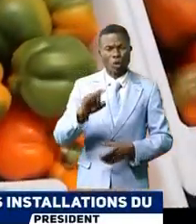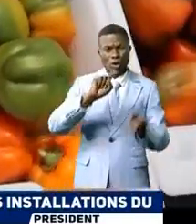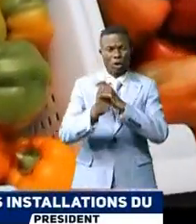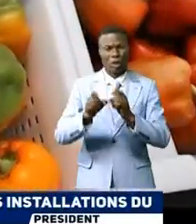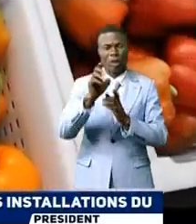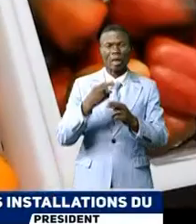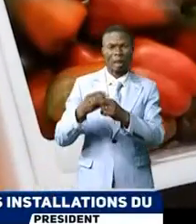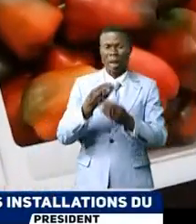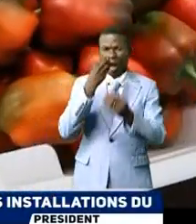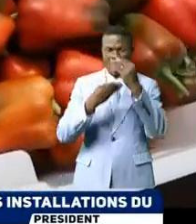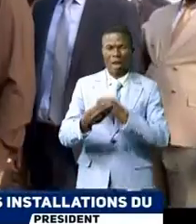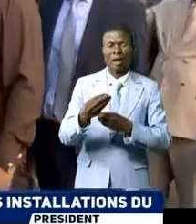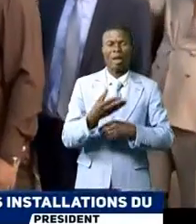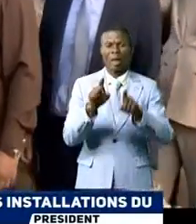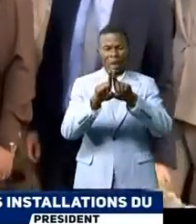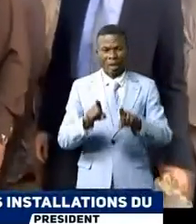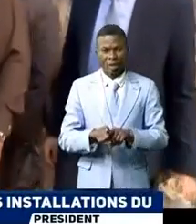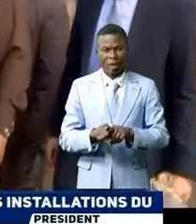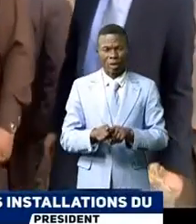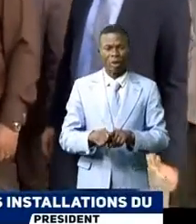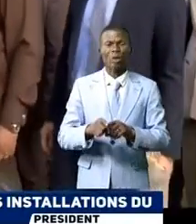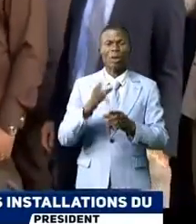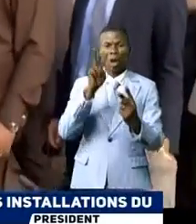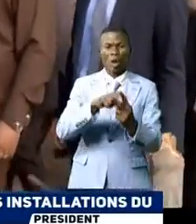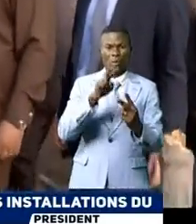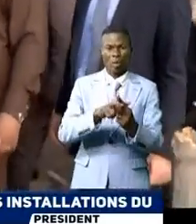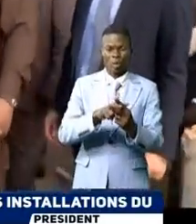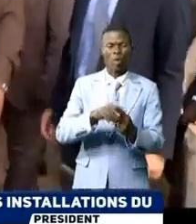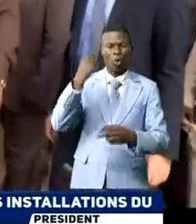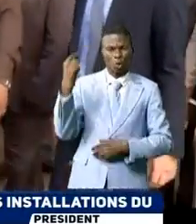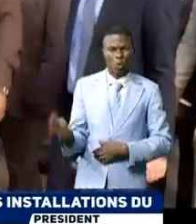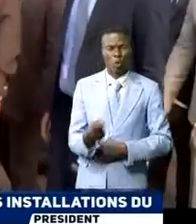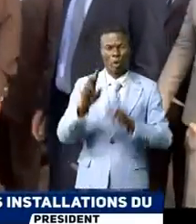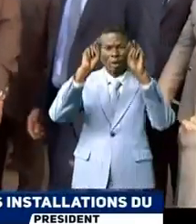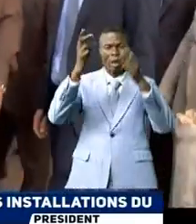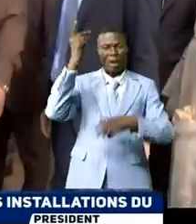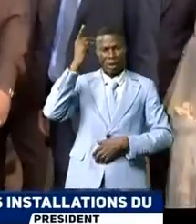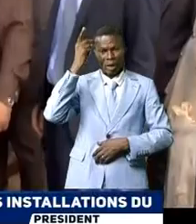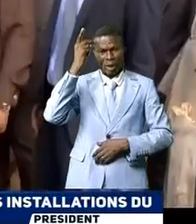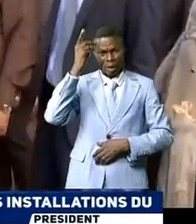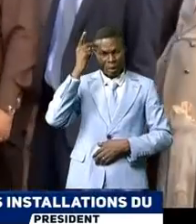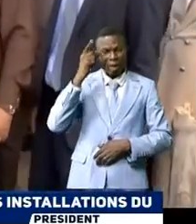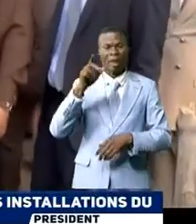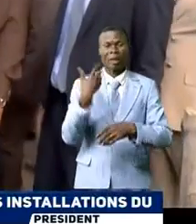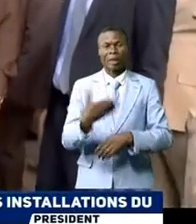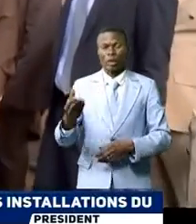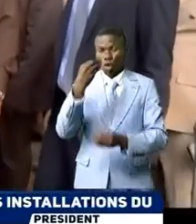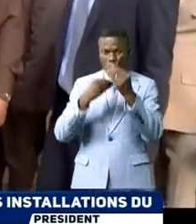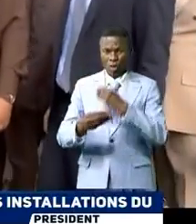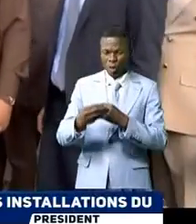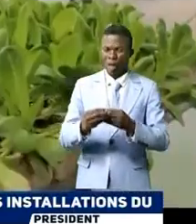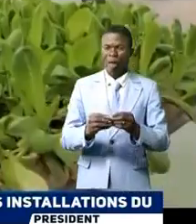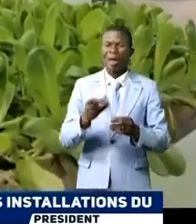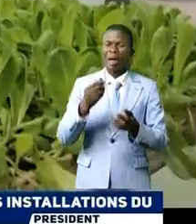la sécurité alimentaire par l'approvisionnement constant de la ville de Kinshasa en produits vivriers à des